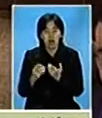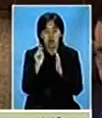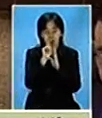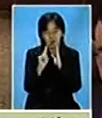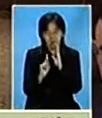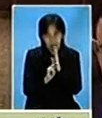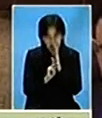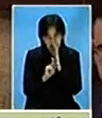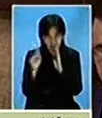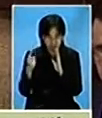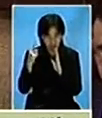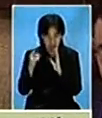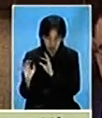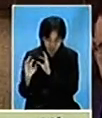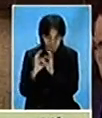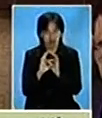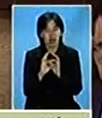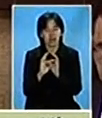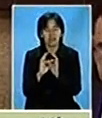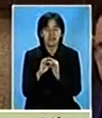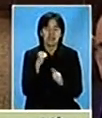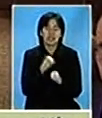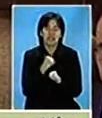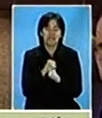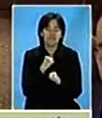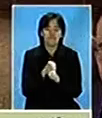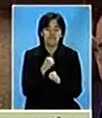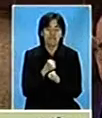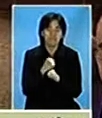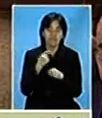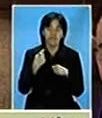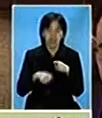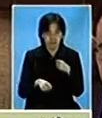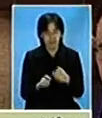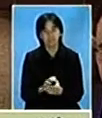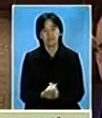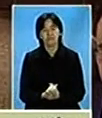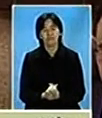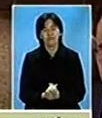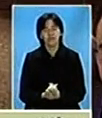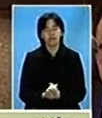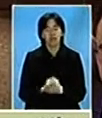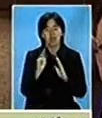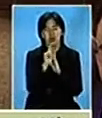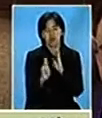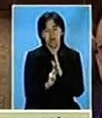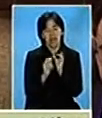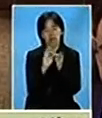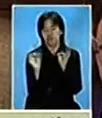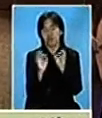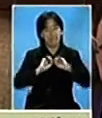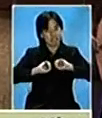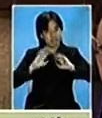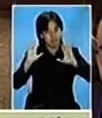ายอีกฉบับหนึ่งมาอ้างอิงนั้นก็เป็นเรื่องที่น่าจะยากนะครับจึงมีการกำหนดให้ชัดเจนให้มี